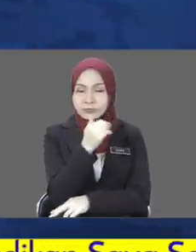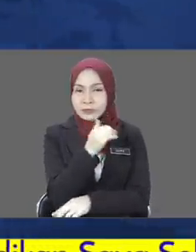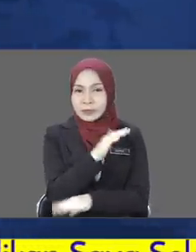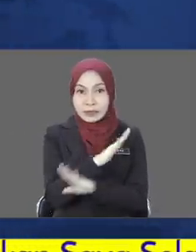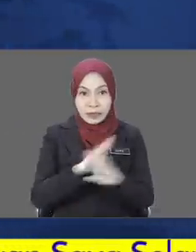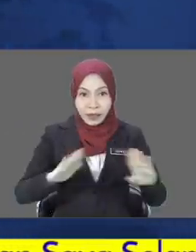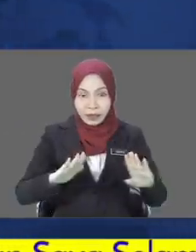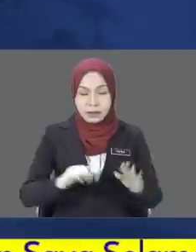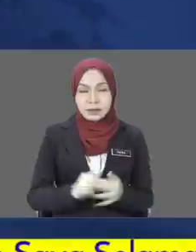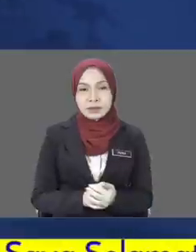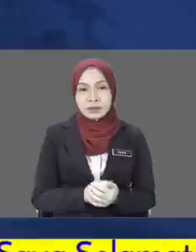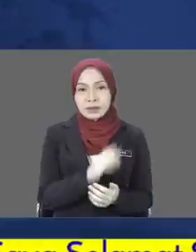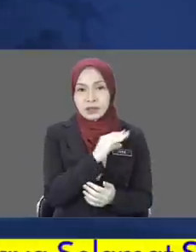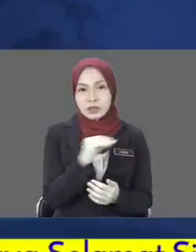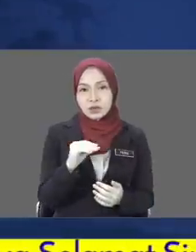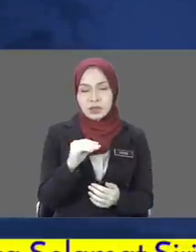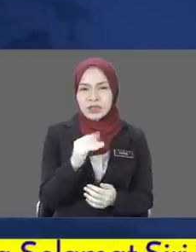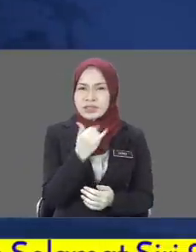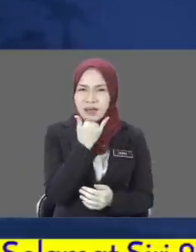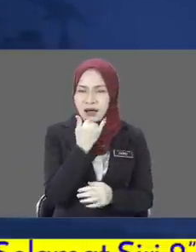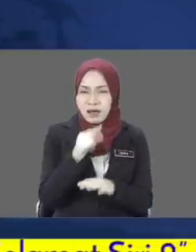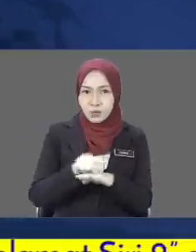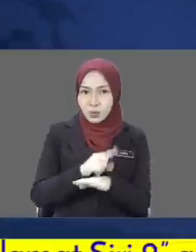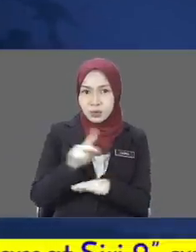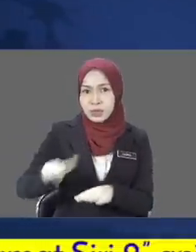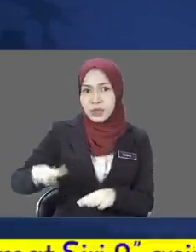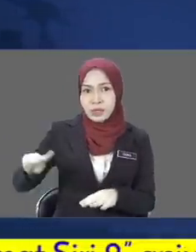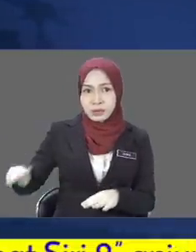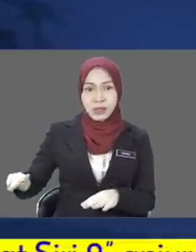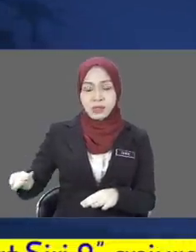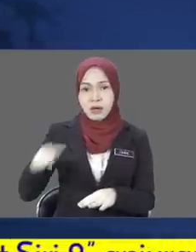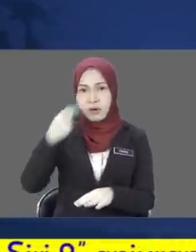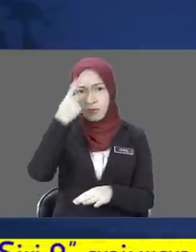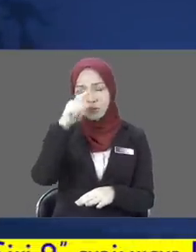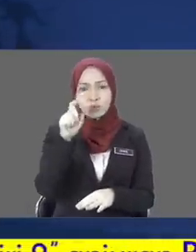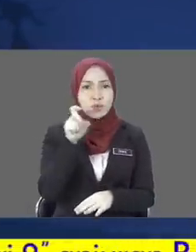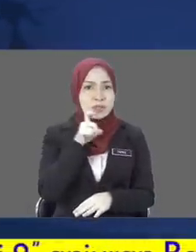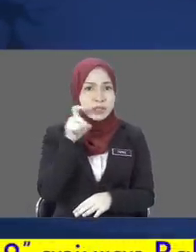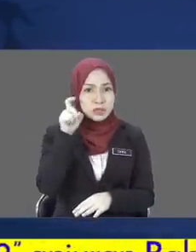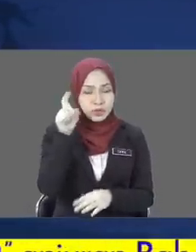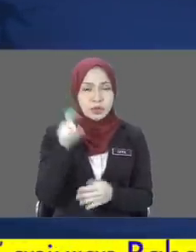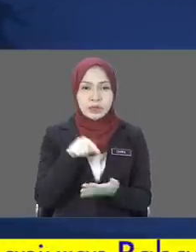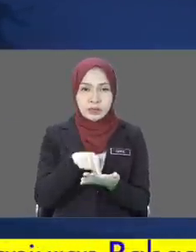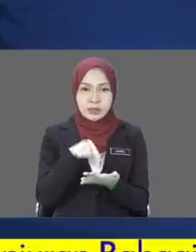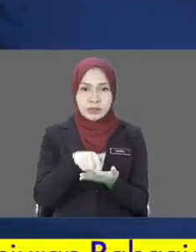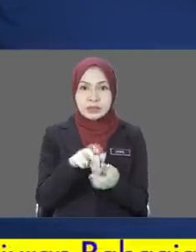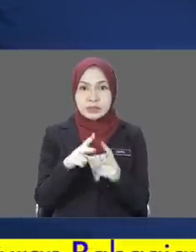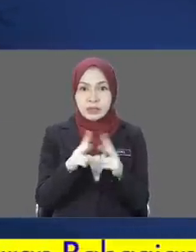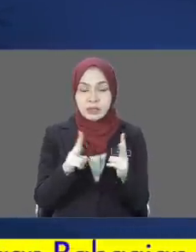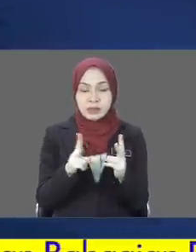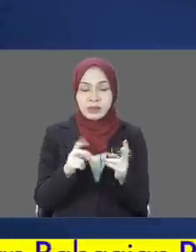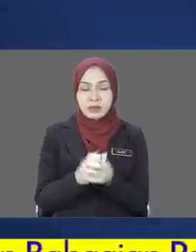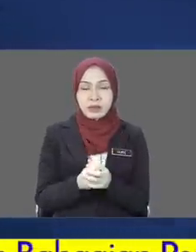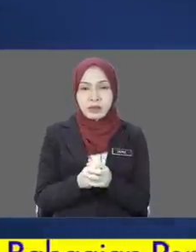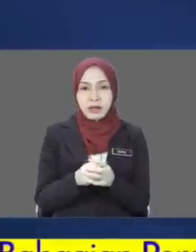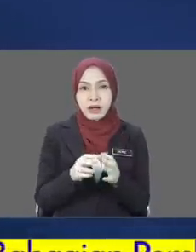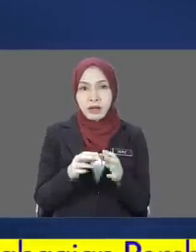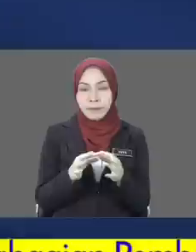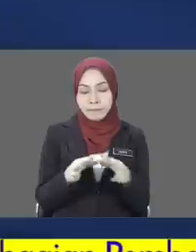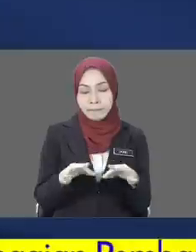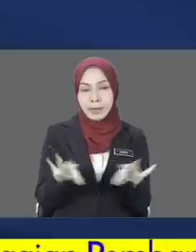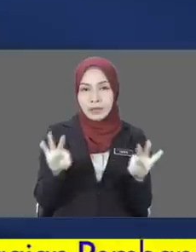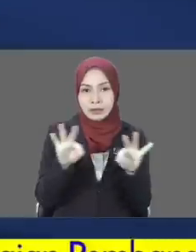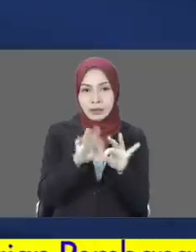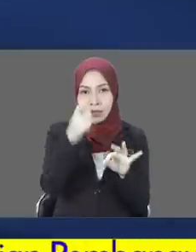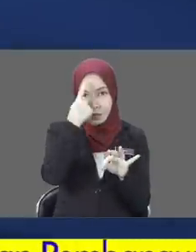seksual pengantunan kanak-kanak dan Amang seksual adalah sangat penting dalam mencegah isu gejala